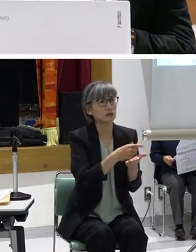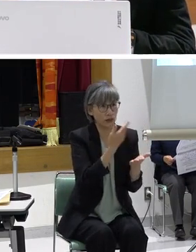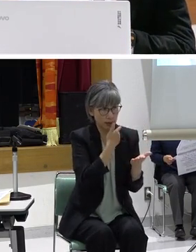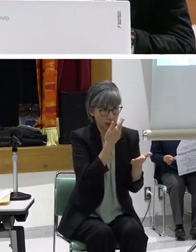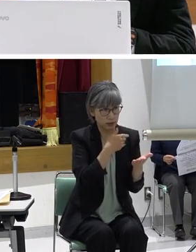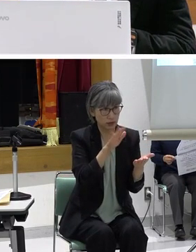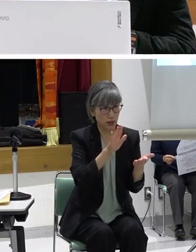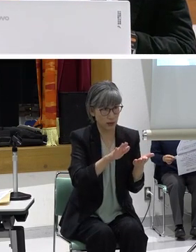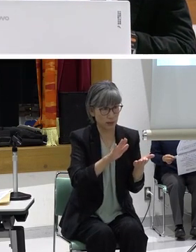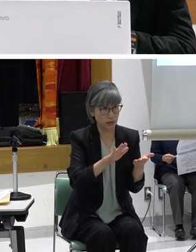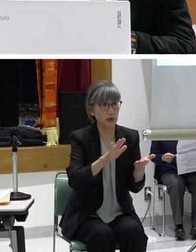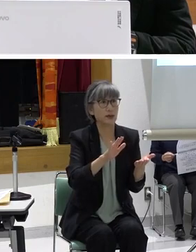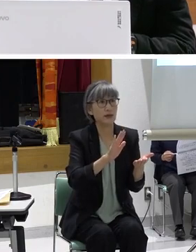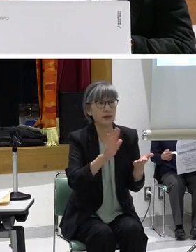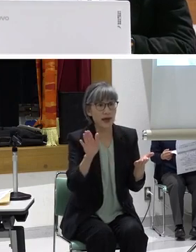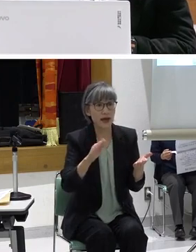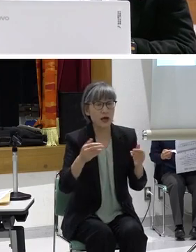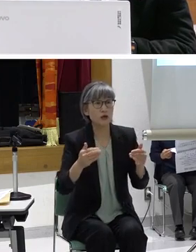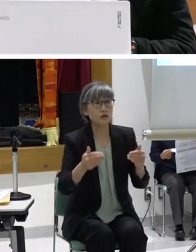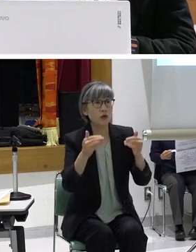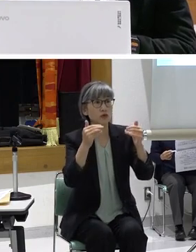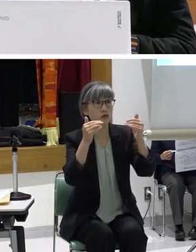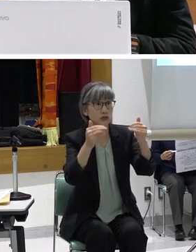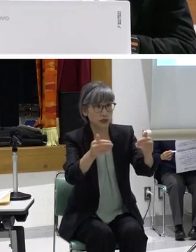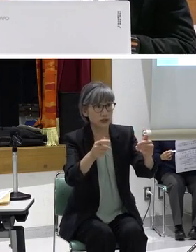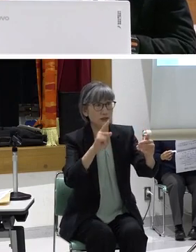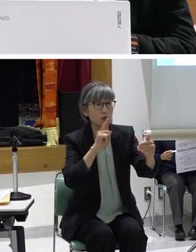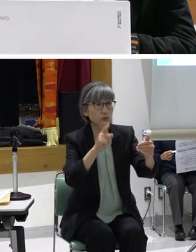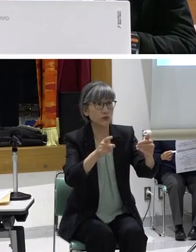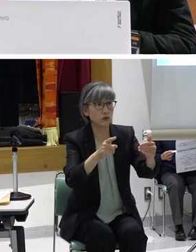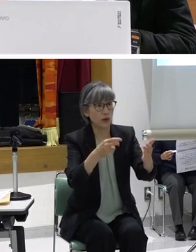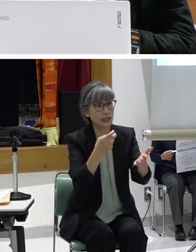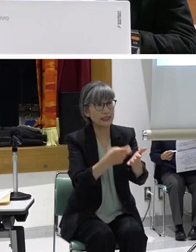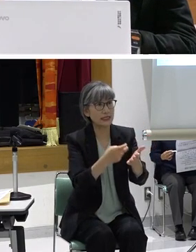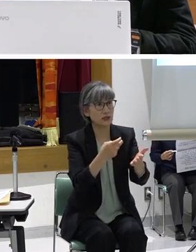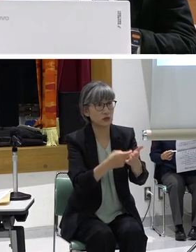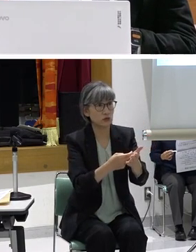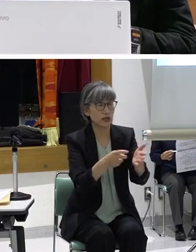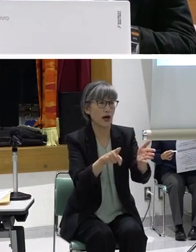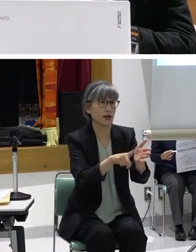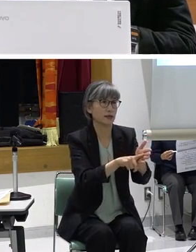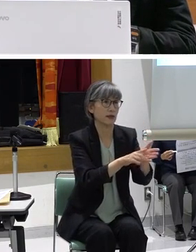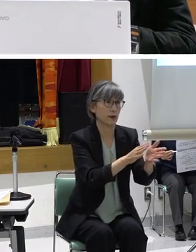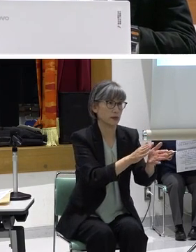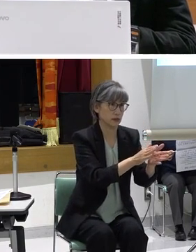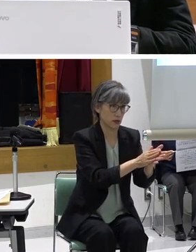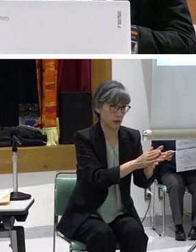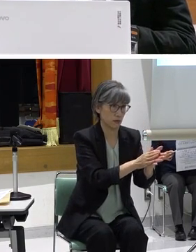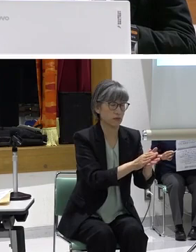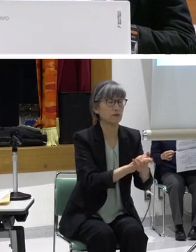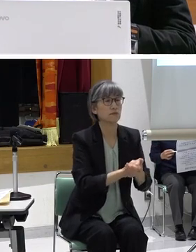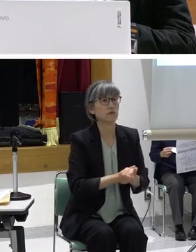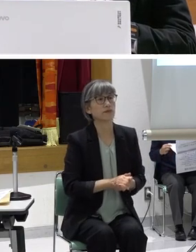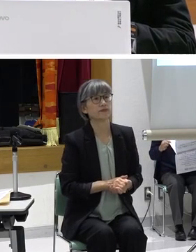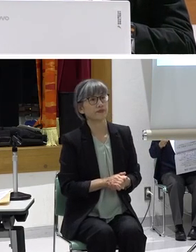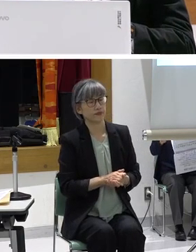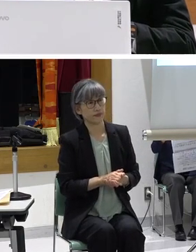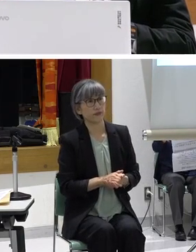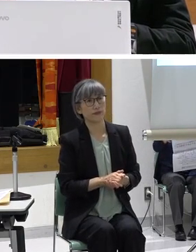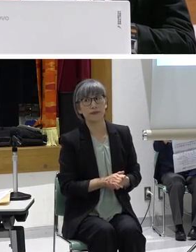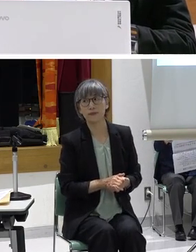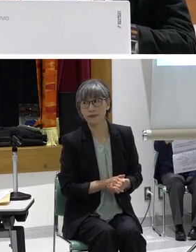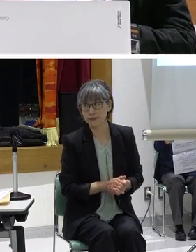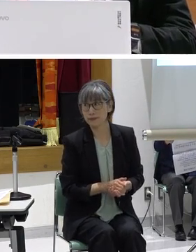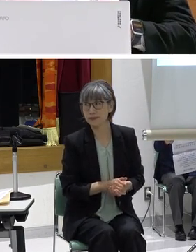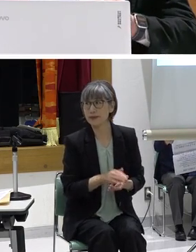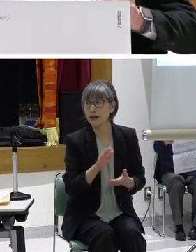この促進地区は必須事項なんですね。で、さらに、行為の届